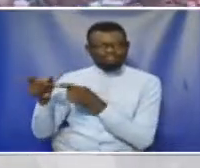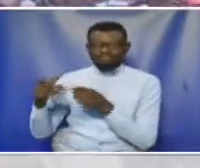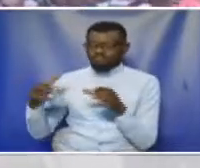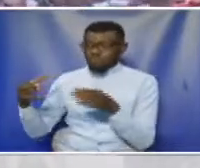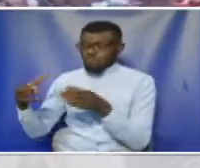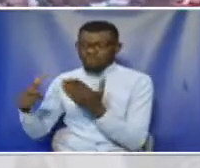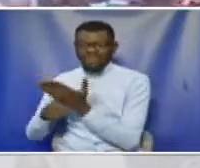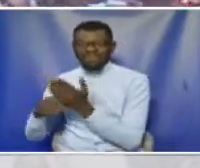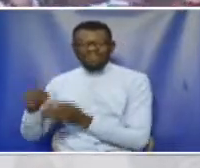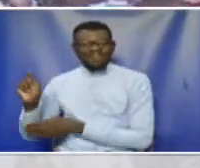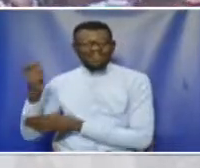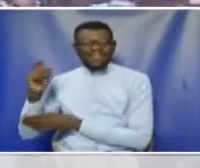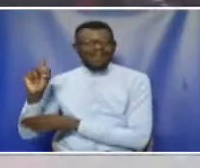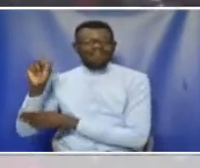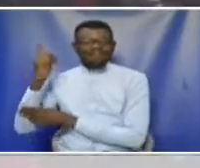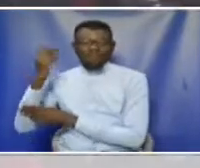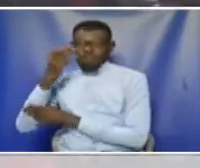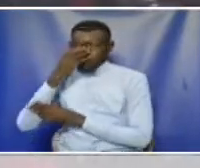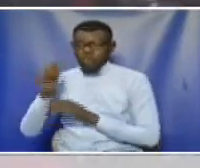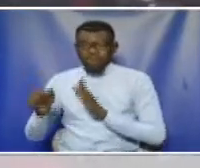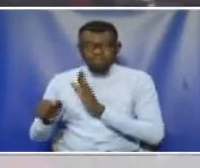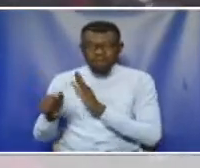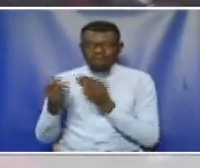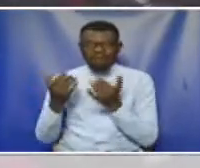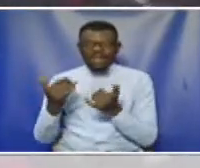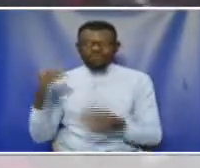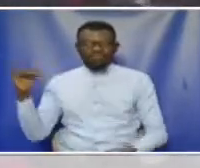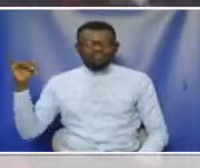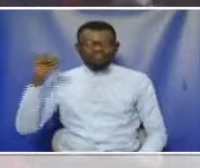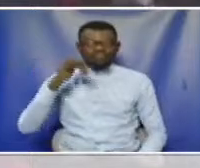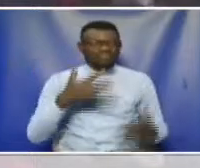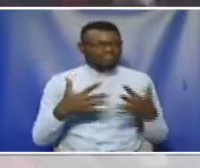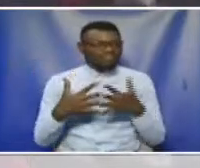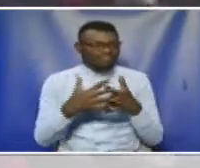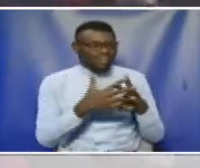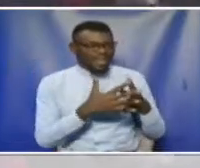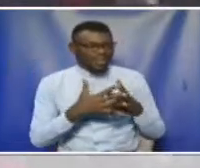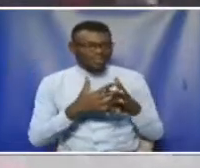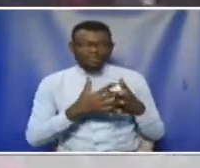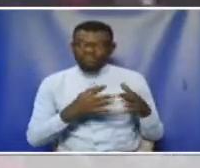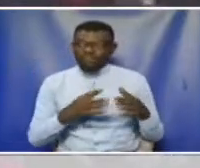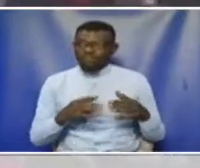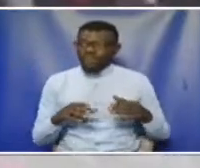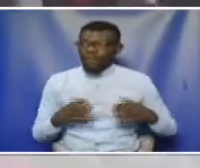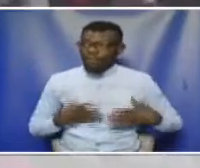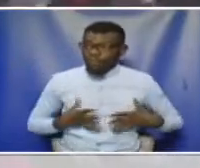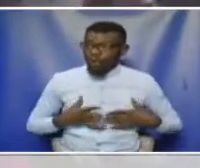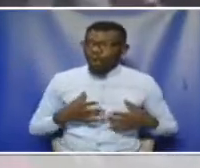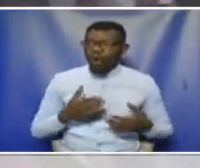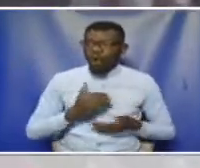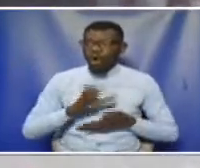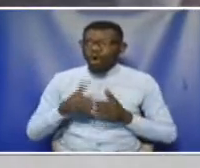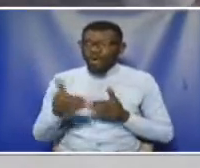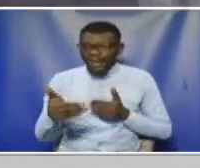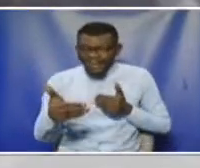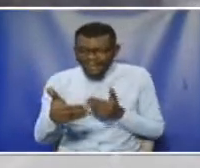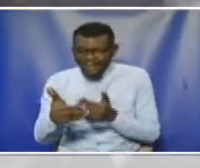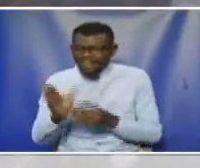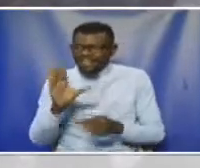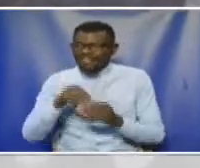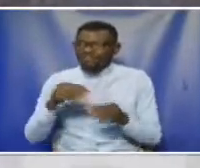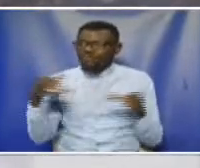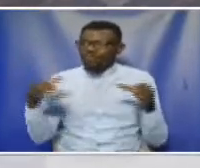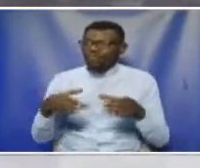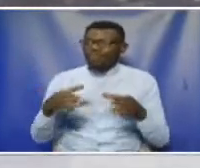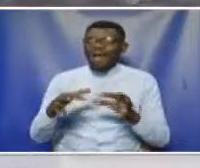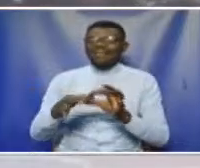Kwanza unaoongozwa na naibu wa rais aliye katika ziara ya Marekani. Na kila mtu yuko karibu kuingia Azimi. Na